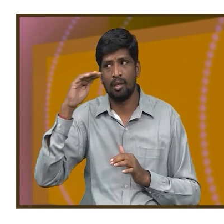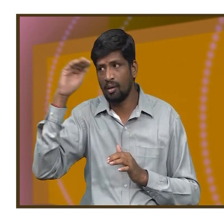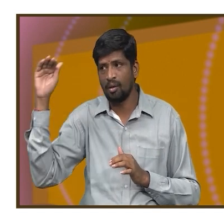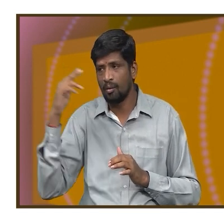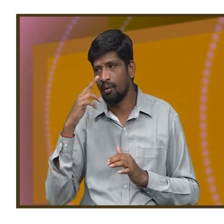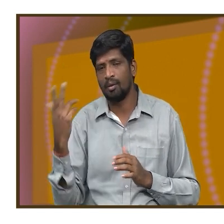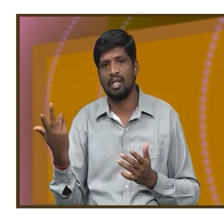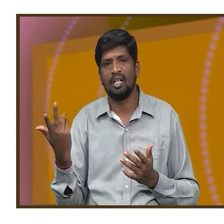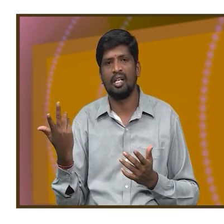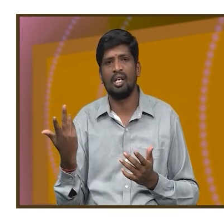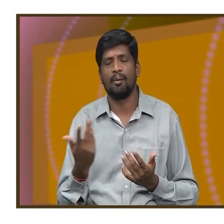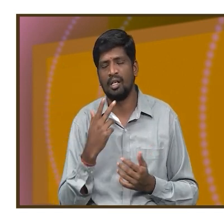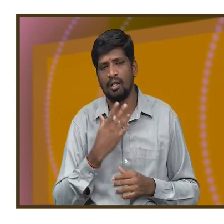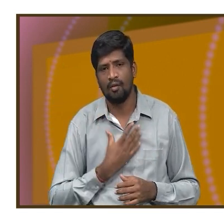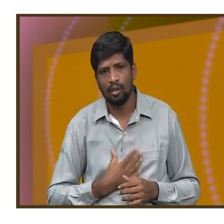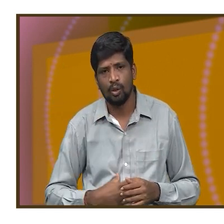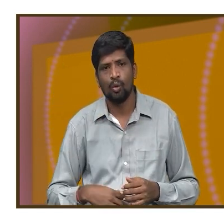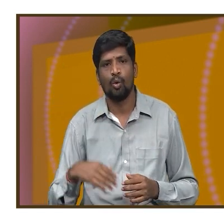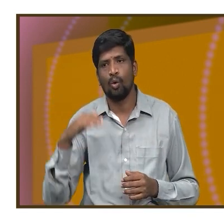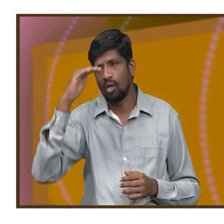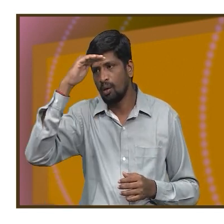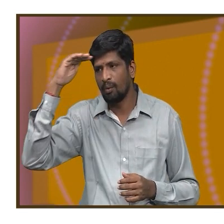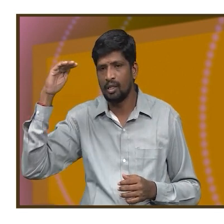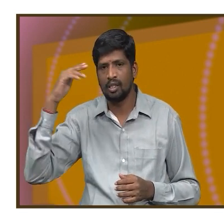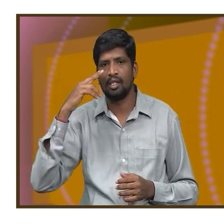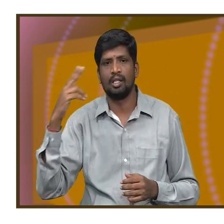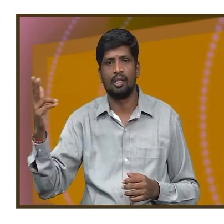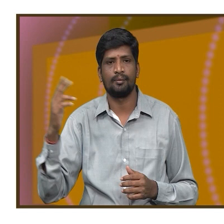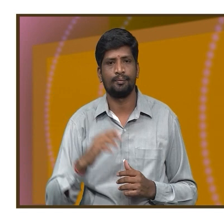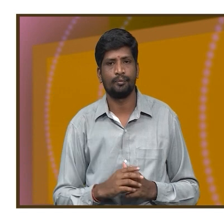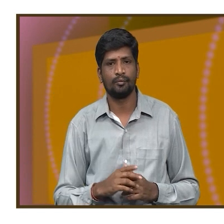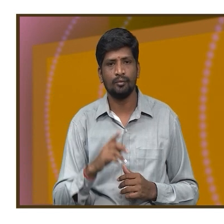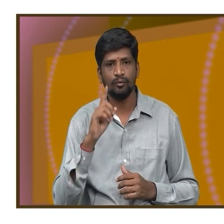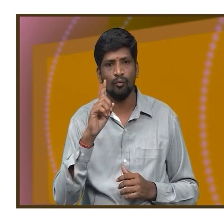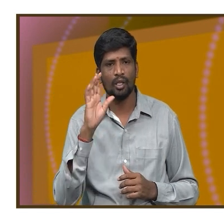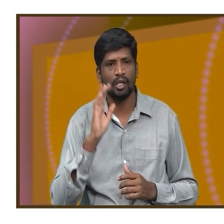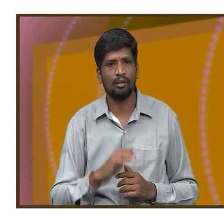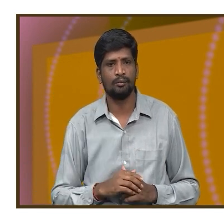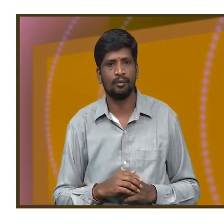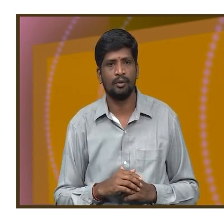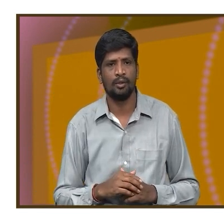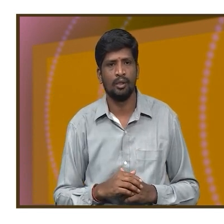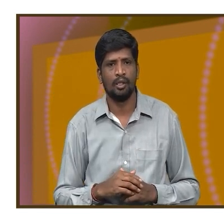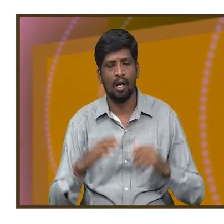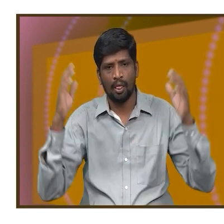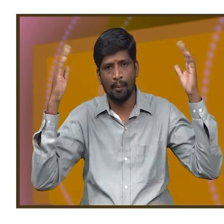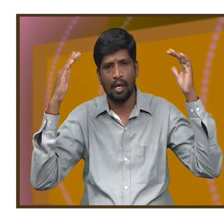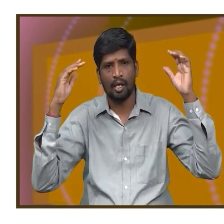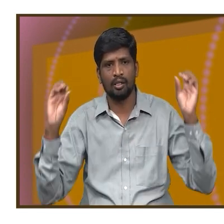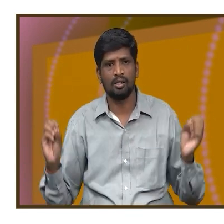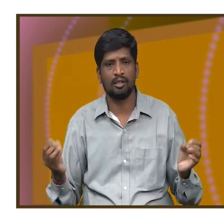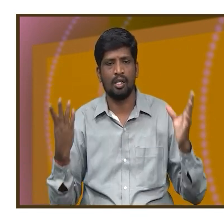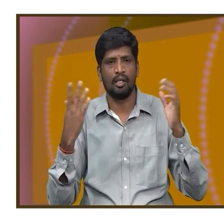அவளை சந்திக்க முடியாதோ என்ற ஏக்கம் அவர் மனதிற்குள் நிழலோடிக்கொண்டு. ஒரு மழைக்காலம். அந்த மழைக்காலம் வழக்கம்